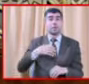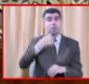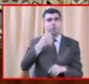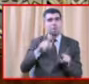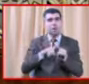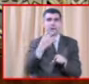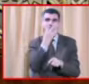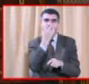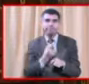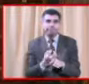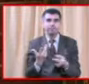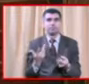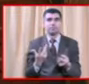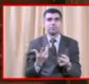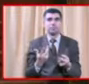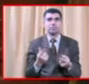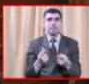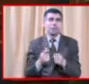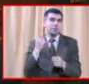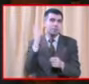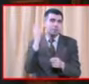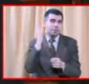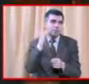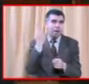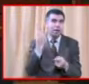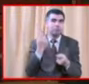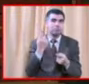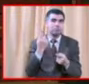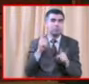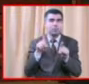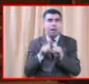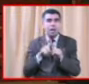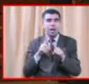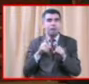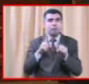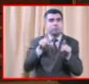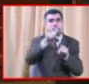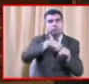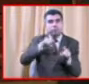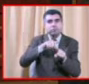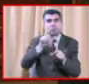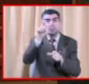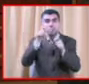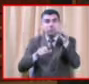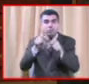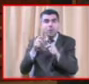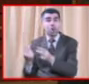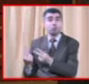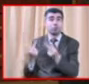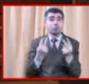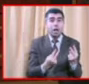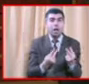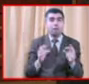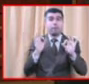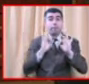السيد الرئيس أن ما تم الإعلان عنه عن الحضور وعدم الحضور لم يكن واقعيا ولا